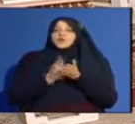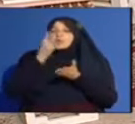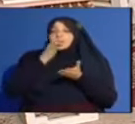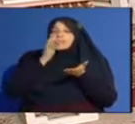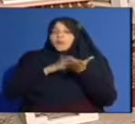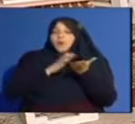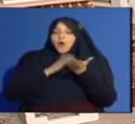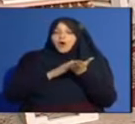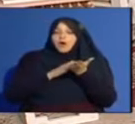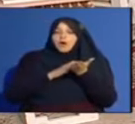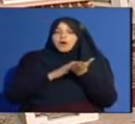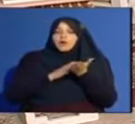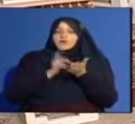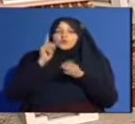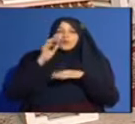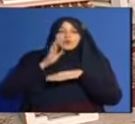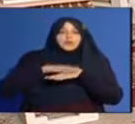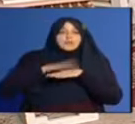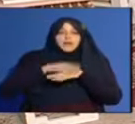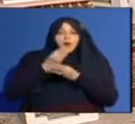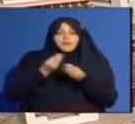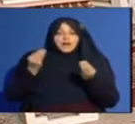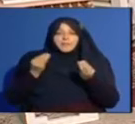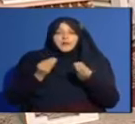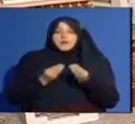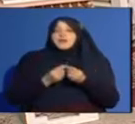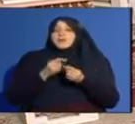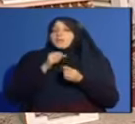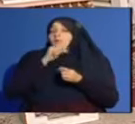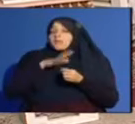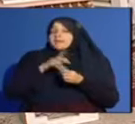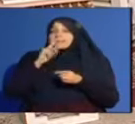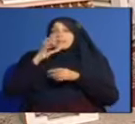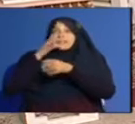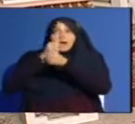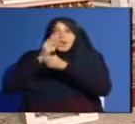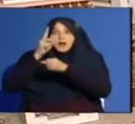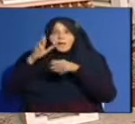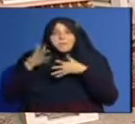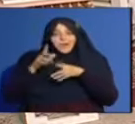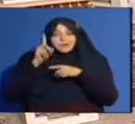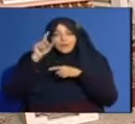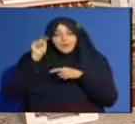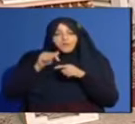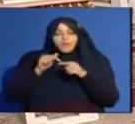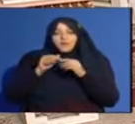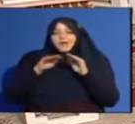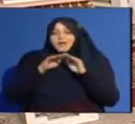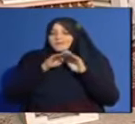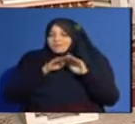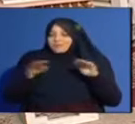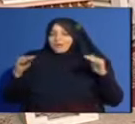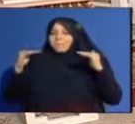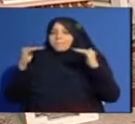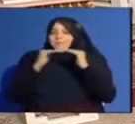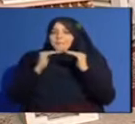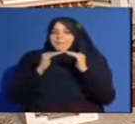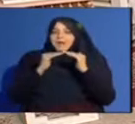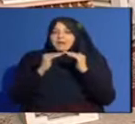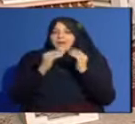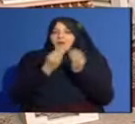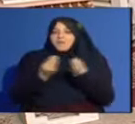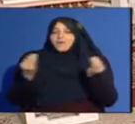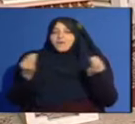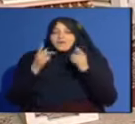في اولادكم، والنبي عليه الصلاة والسلام قال اتقوا الله خافوا ربي، اتقوا الله واعدلوا بين اولادكم. لازم